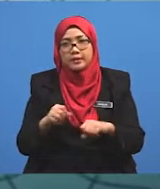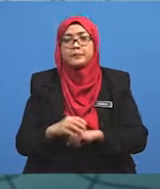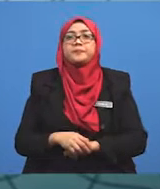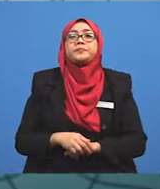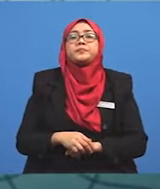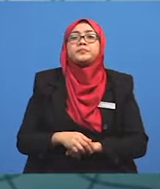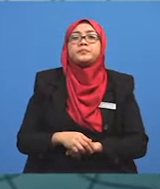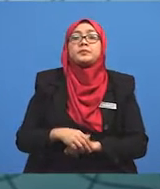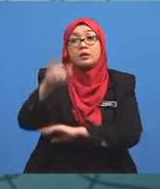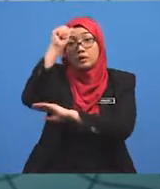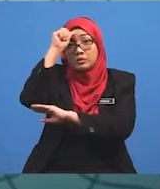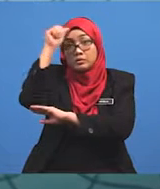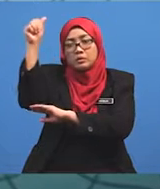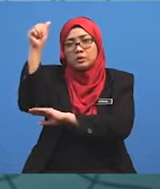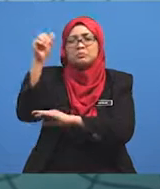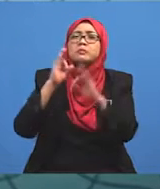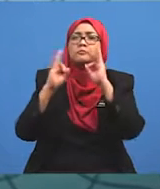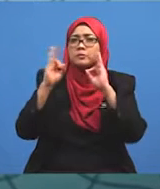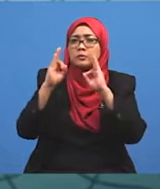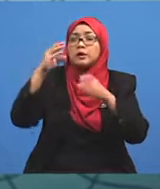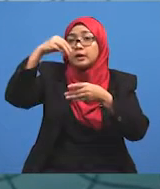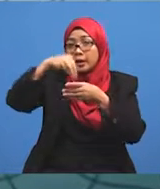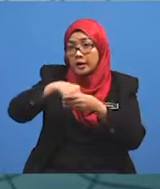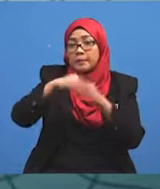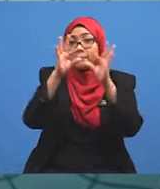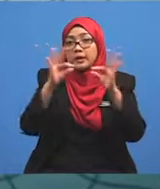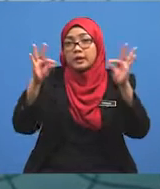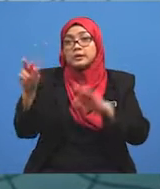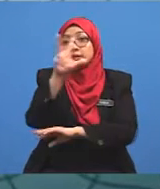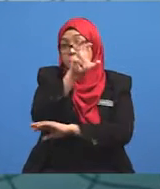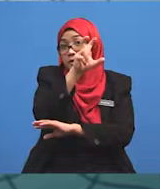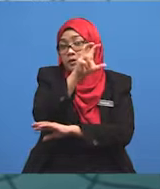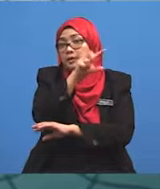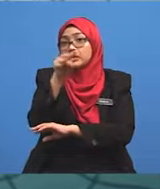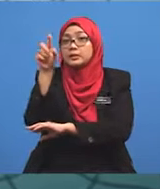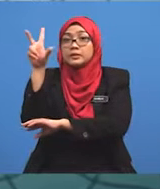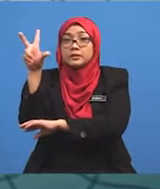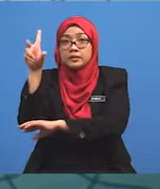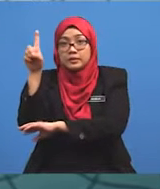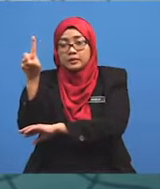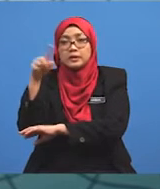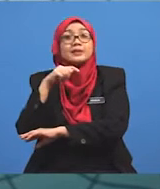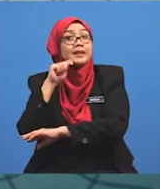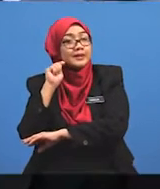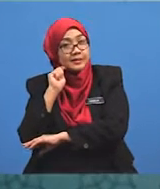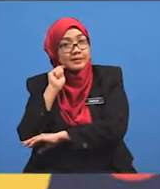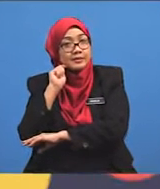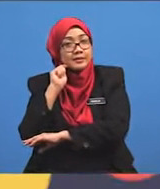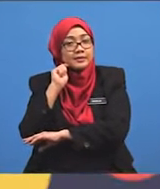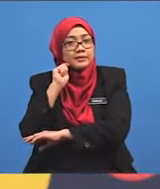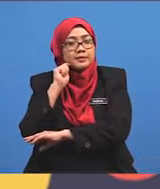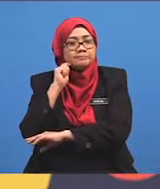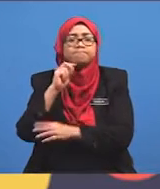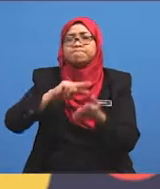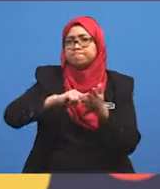firman Allah Subhanahu Wa Taala dalam ayat 30 dan 31 surah An-Nur yang telah kita baca sebelum ini, yang